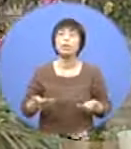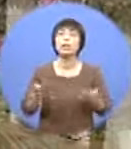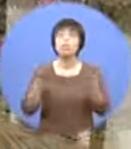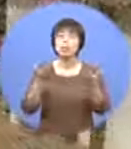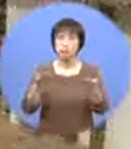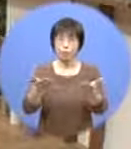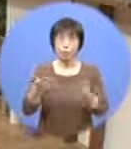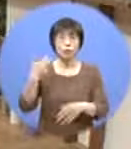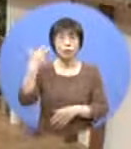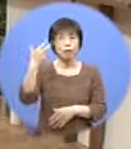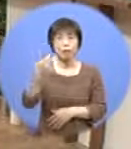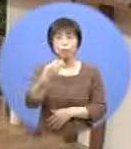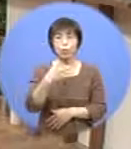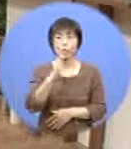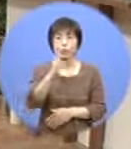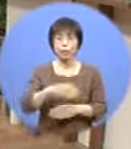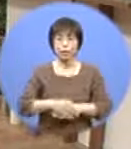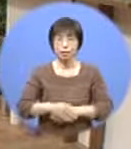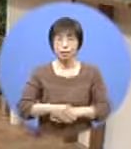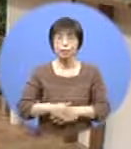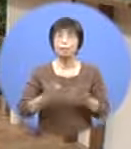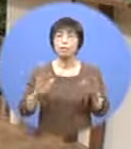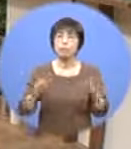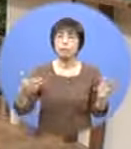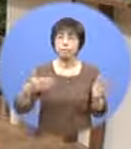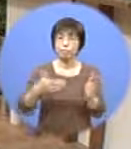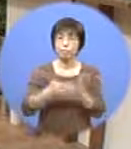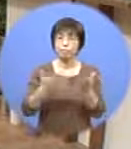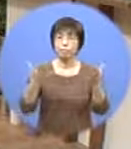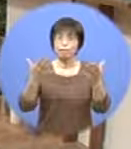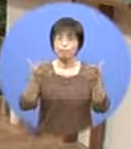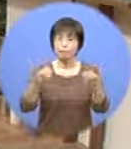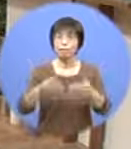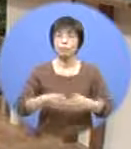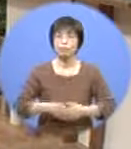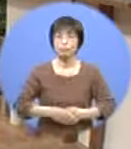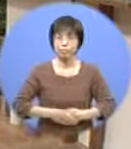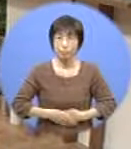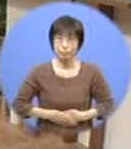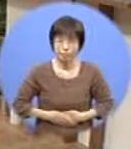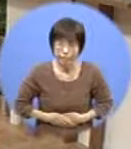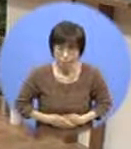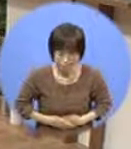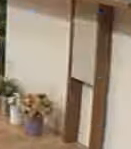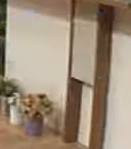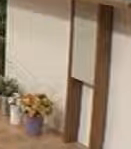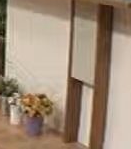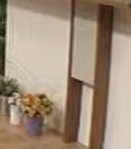来週もぜひご覧ください。それでは今日はこの辺で失礼します。